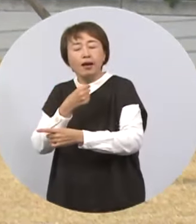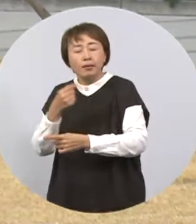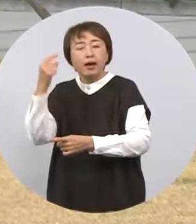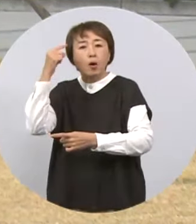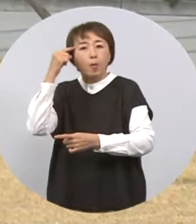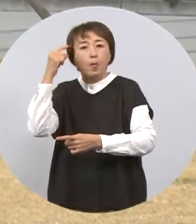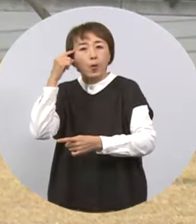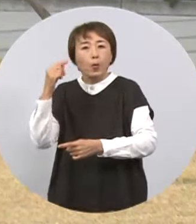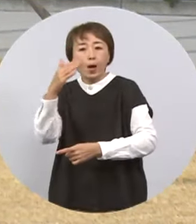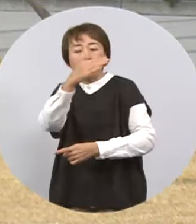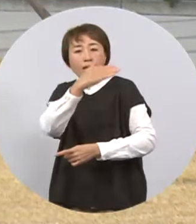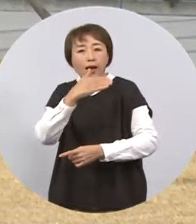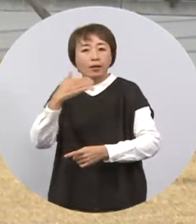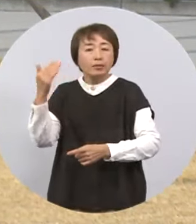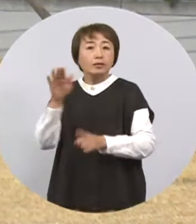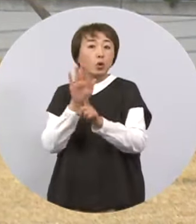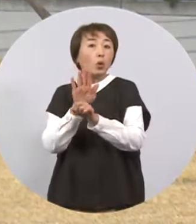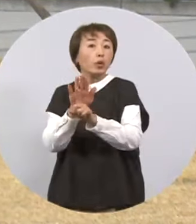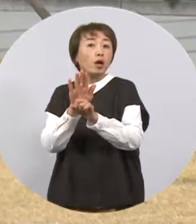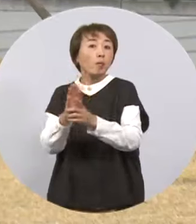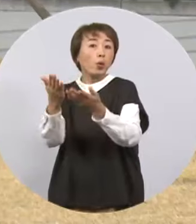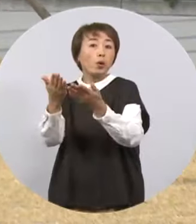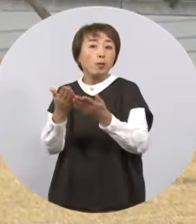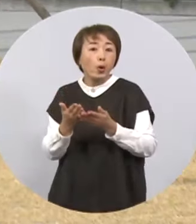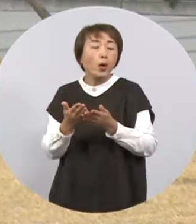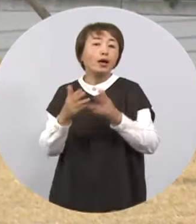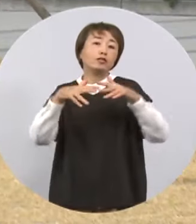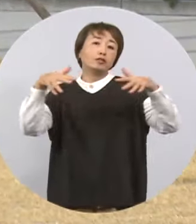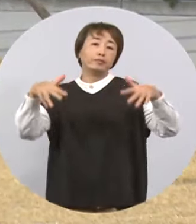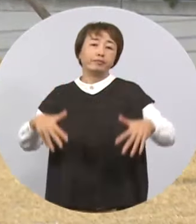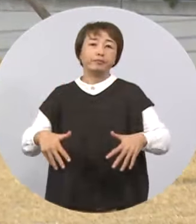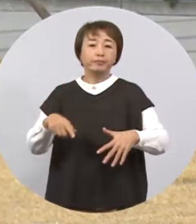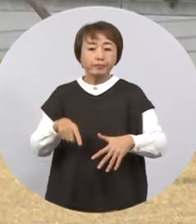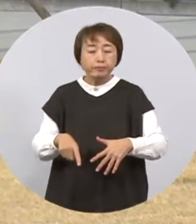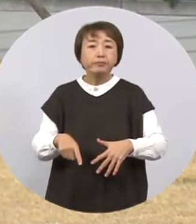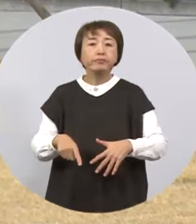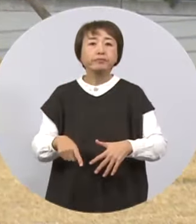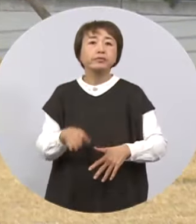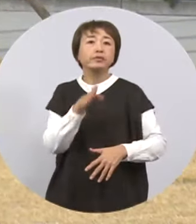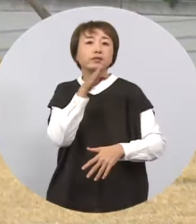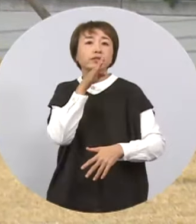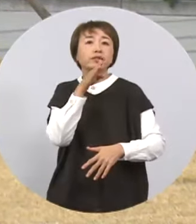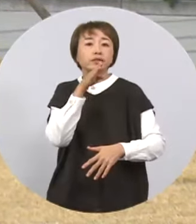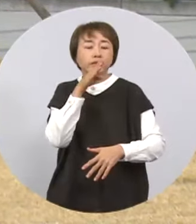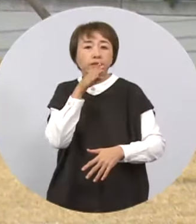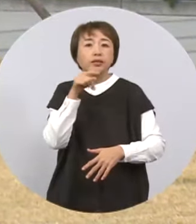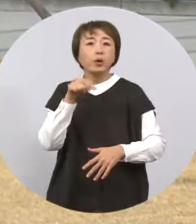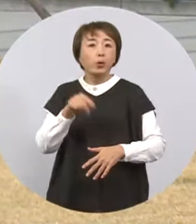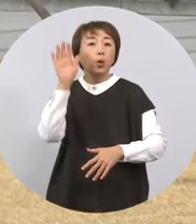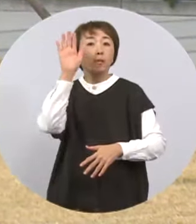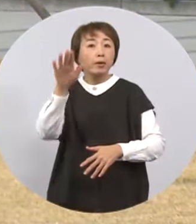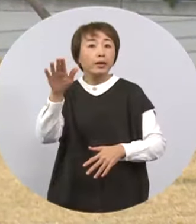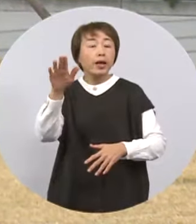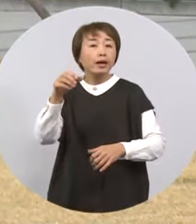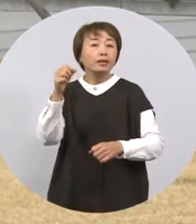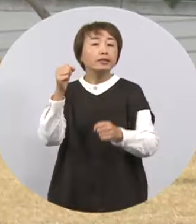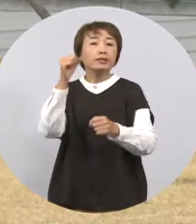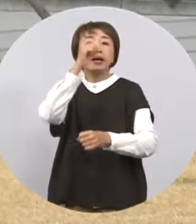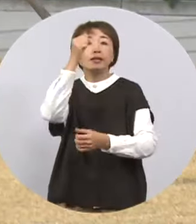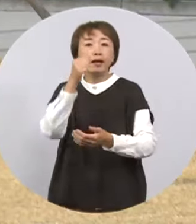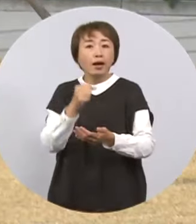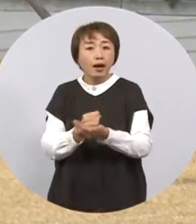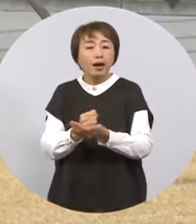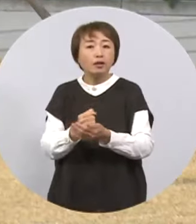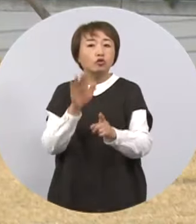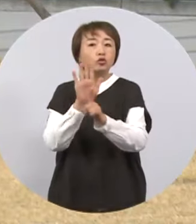たちをサポートしてくれる仕組みなんです。今回は実際に未来叶える活動サポート事業に参加